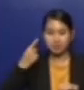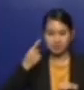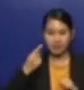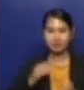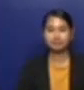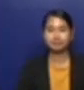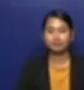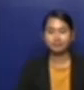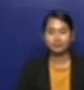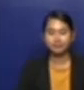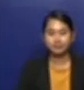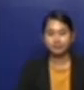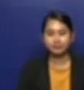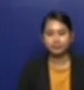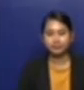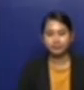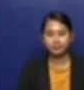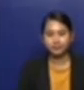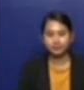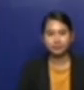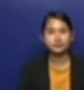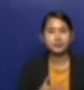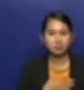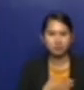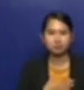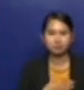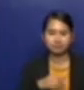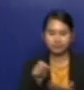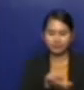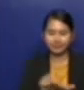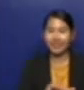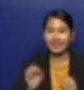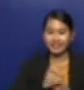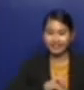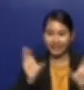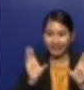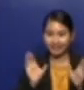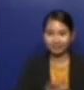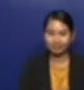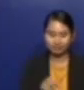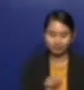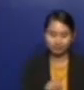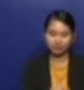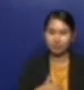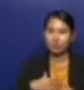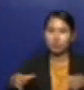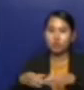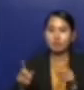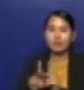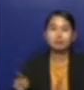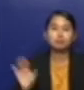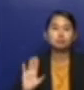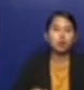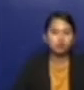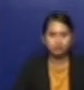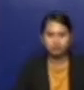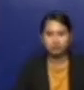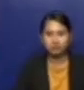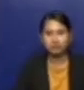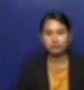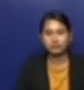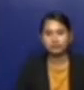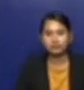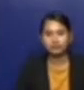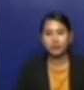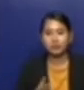านี้ของผมนี่ผมเขียนไว้ชัดเจนนะท่านประธานผมไม่ตั้งกรรมาธิการผมไม่นำ